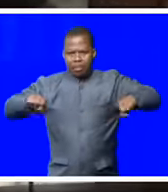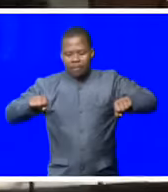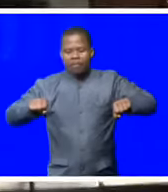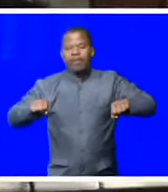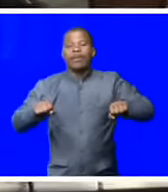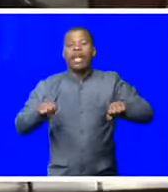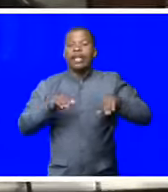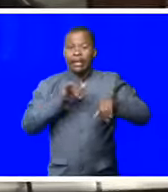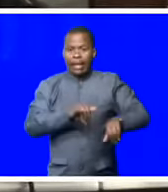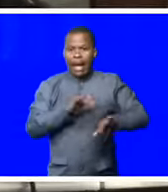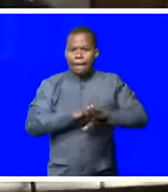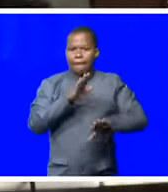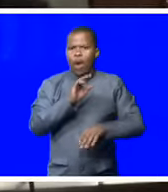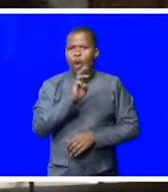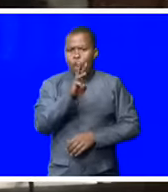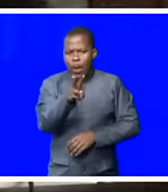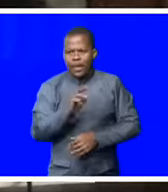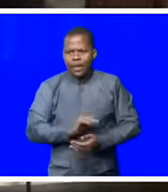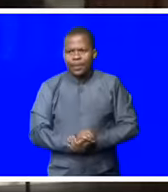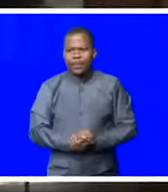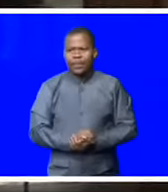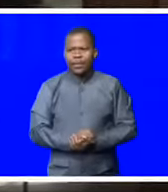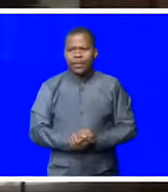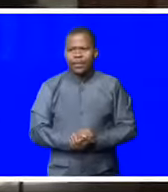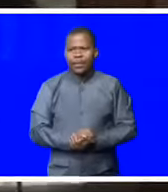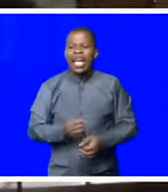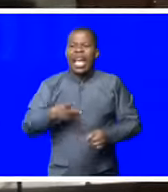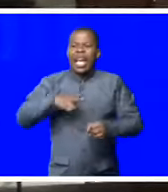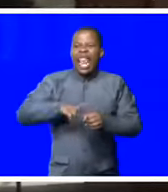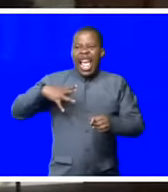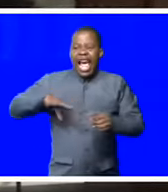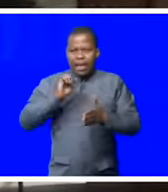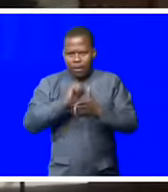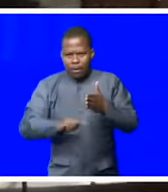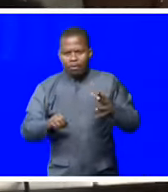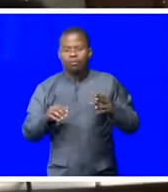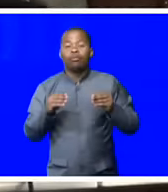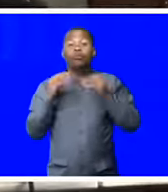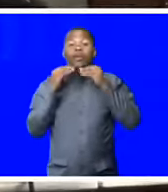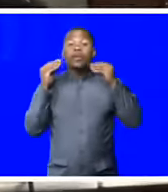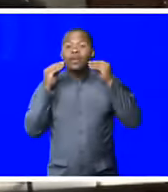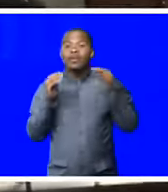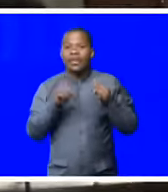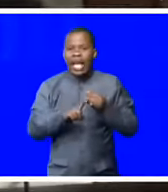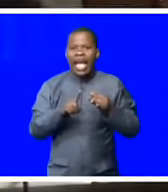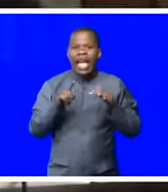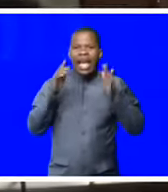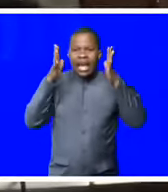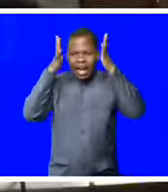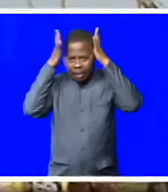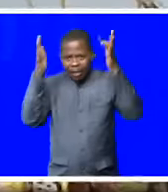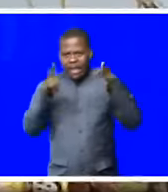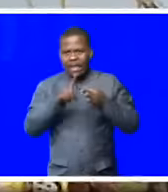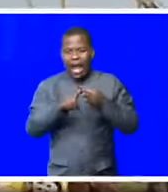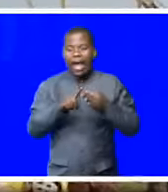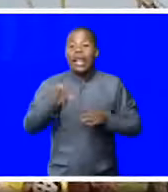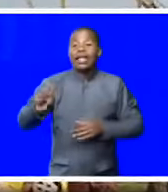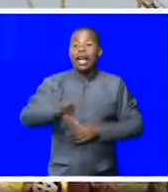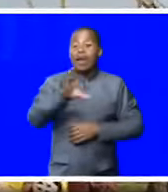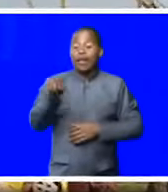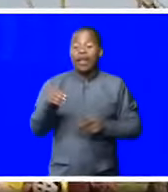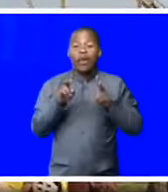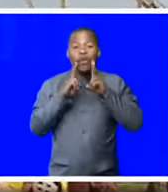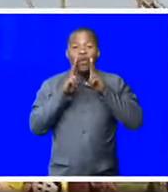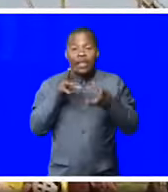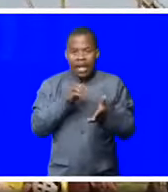show we're going to be having acts from Mozambique, acts from Eswatini and from South Africa as well. Umkhosi